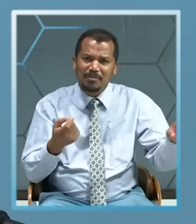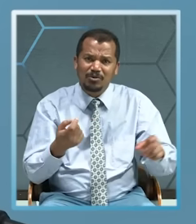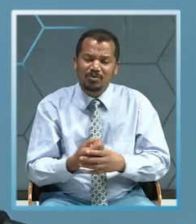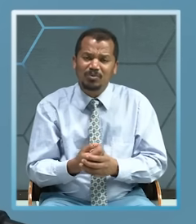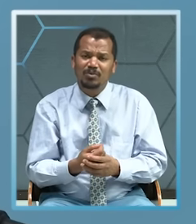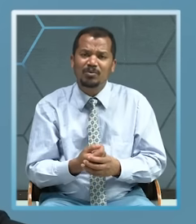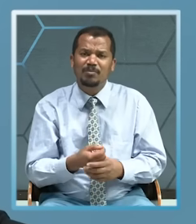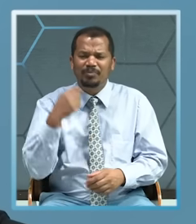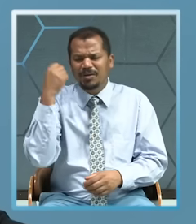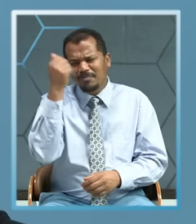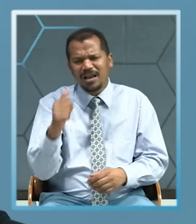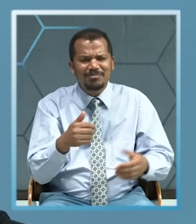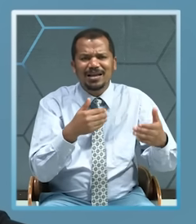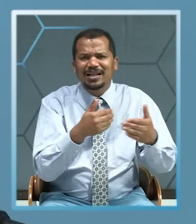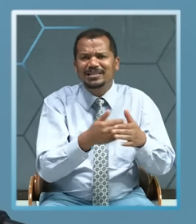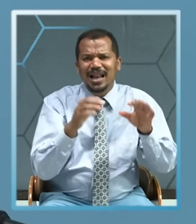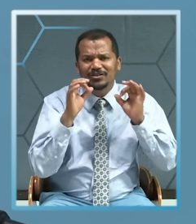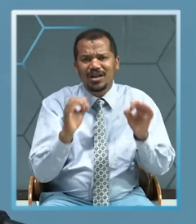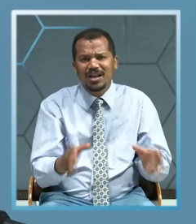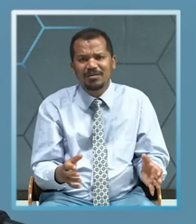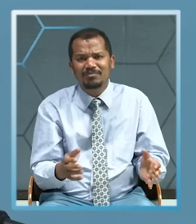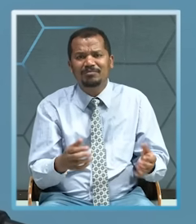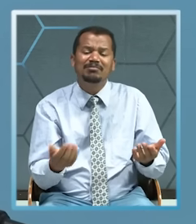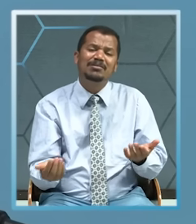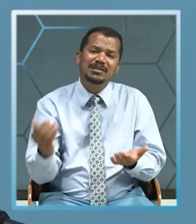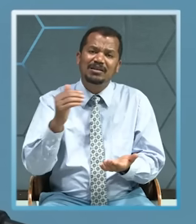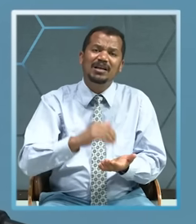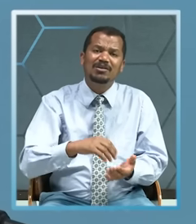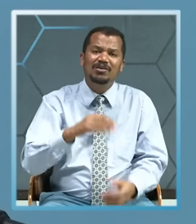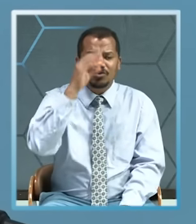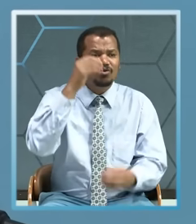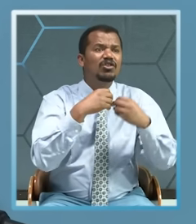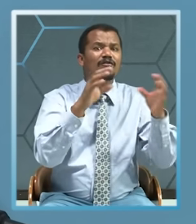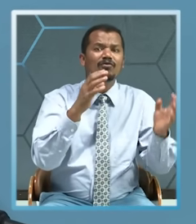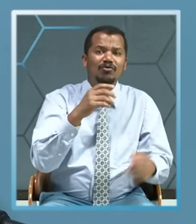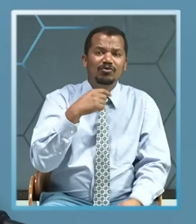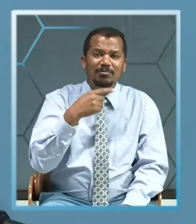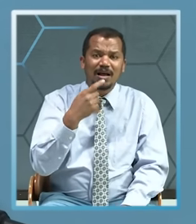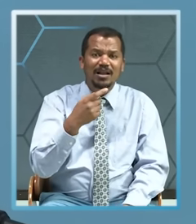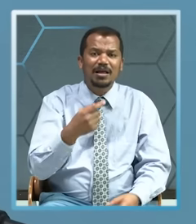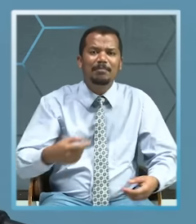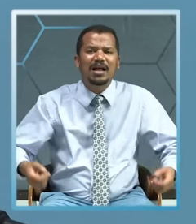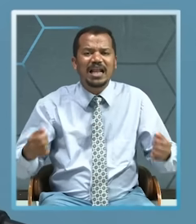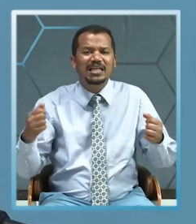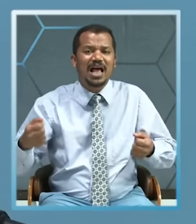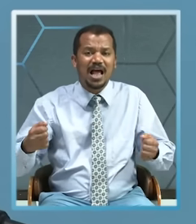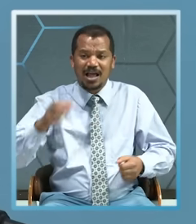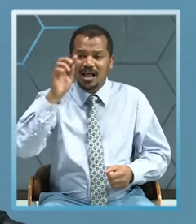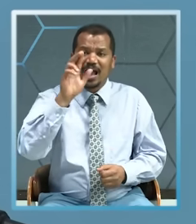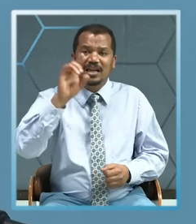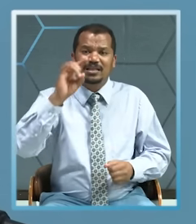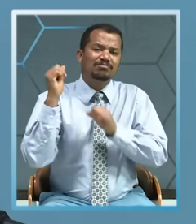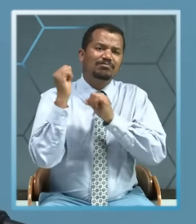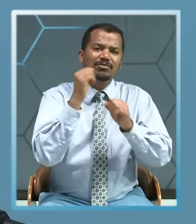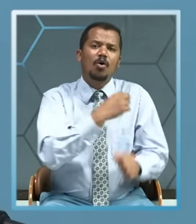ተመቱ። ማንንም ይደረሰልናቸው የለም። እንደገና ሰዎች ጠፉ ሲባል ሄዱ፣ በቃሬዛ ሄዱ። ሆስፒታል